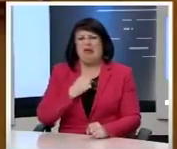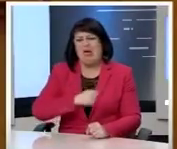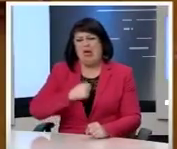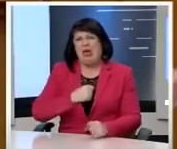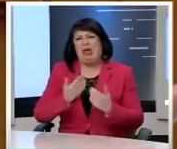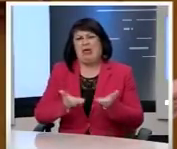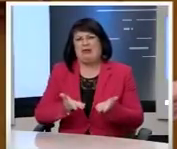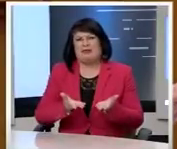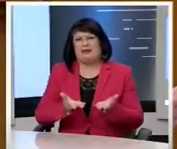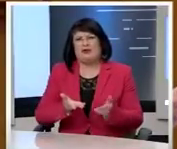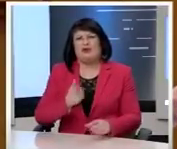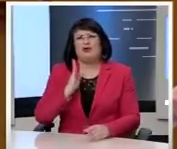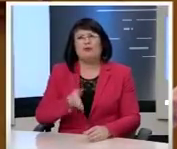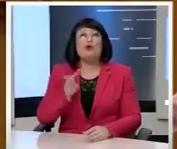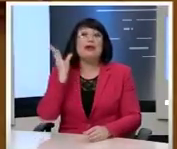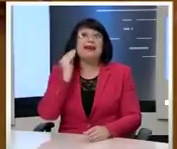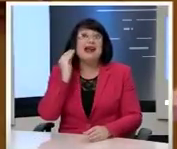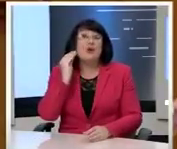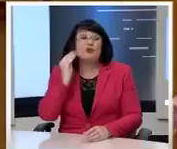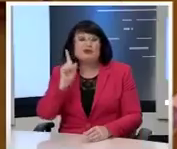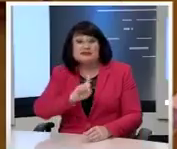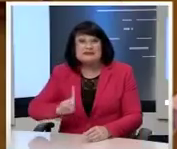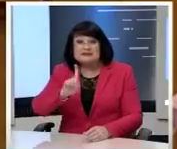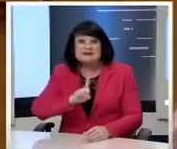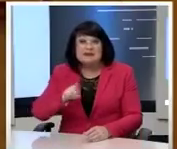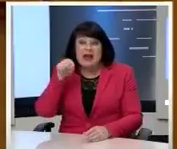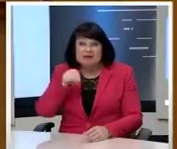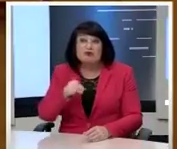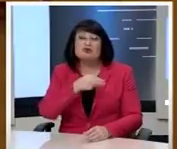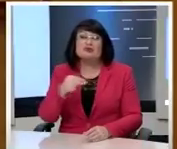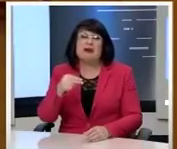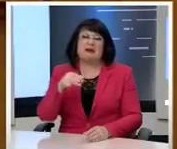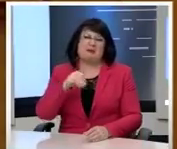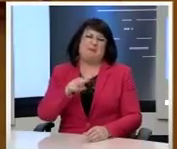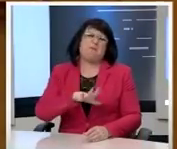πει, μπορεί να ακούσει την ομιλία του κ. Μητσοτάκη. Αυτό είναι μιζεραμπιλισμός.